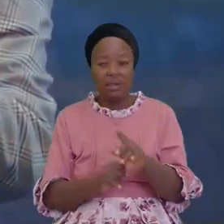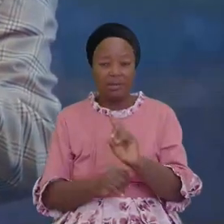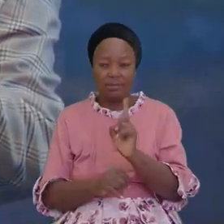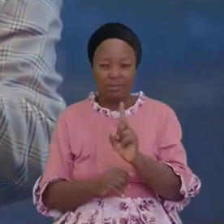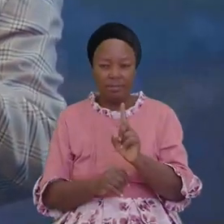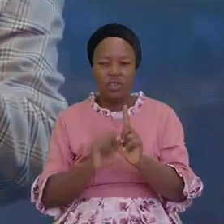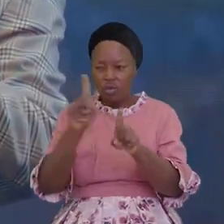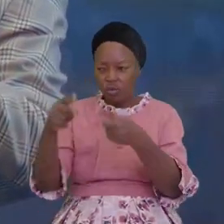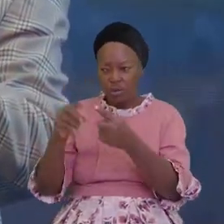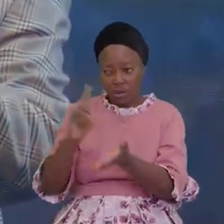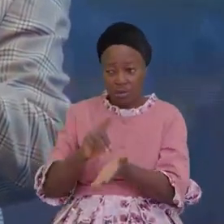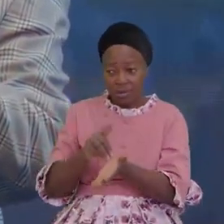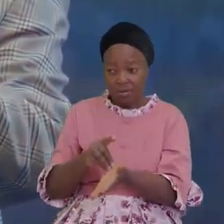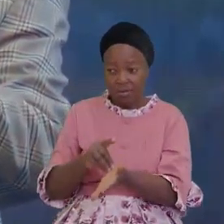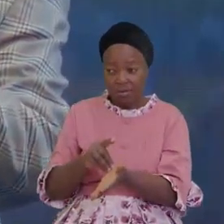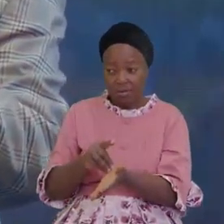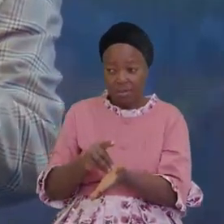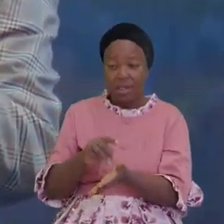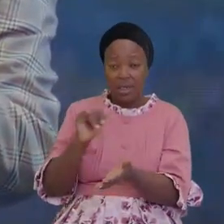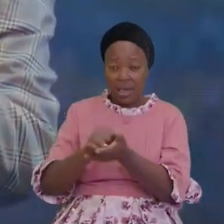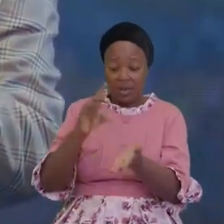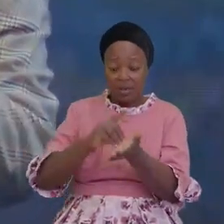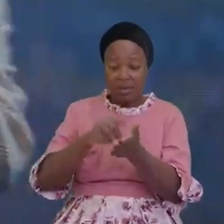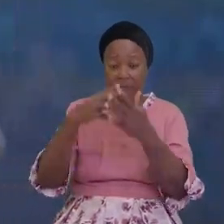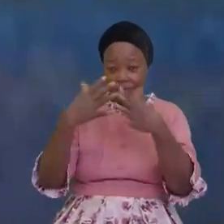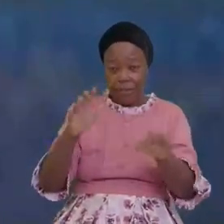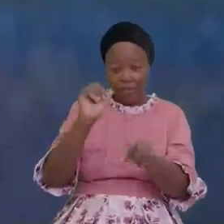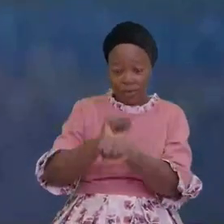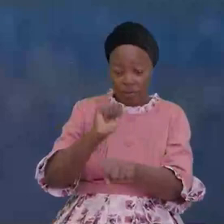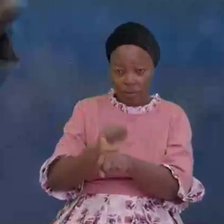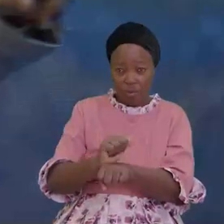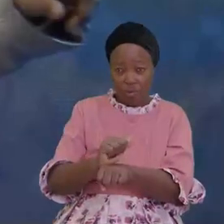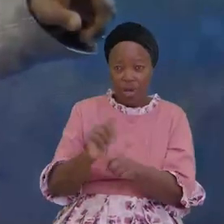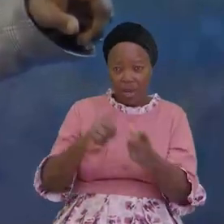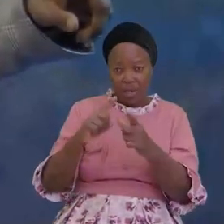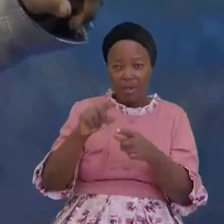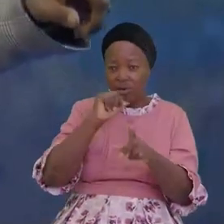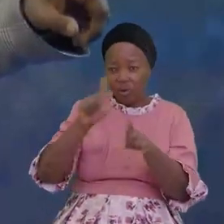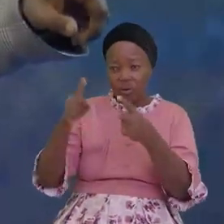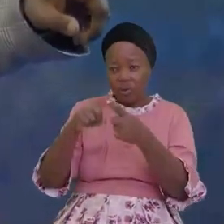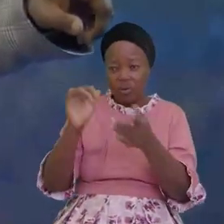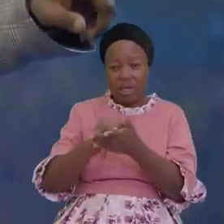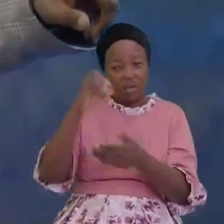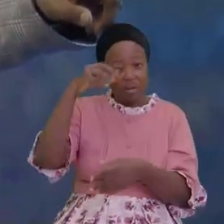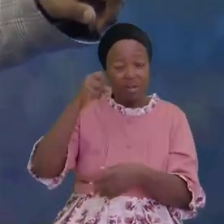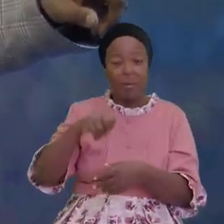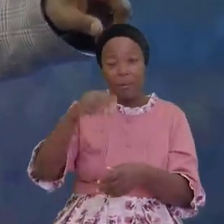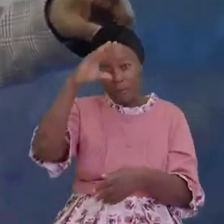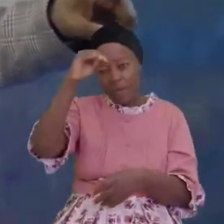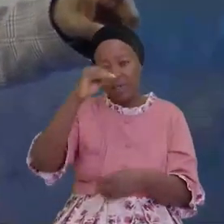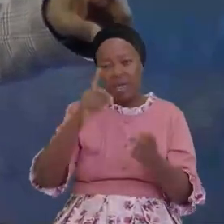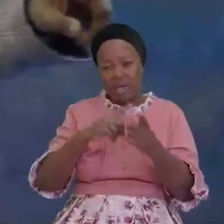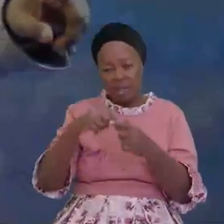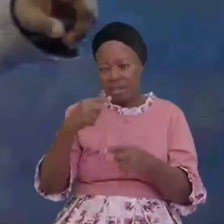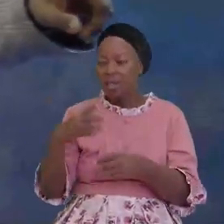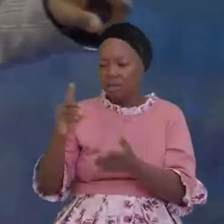Ça ne marche pas comme ça. Tu vas vers le docteur et il fait le travail. Tu ne